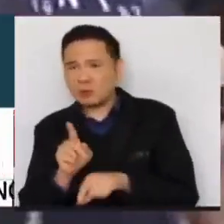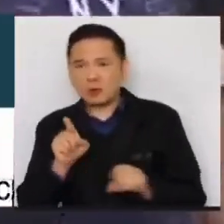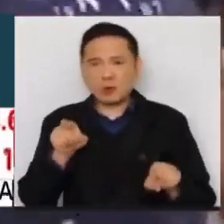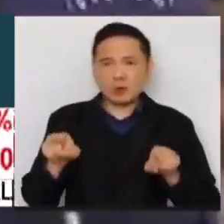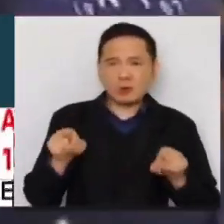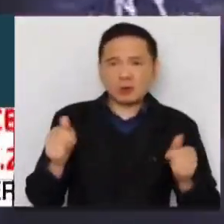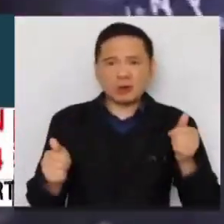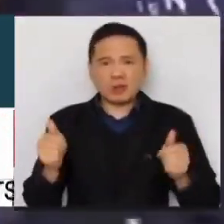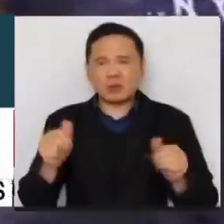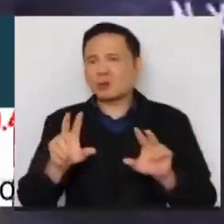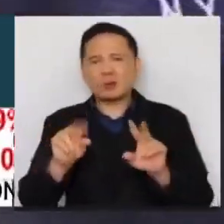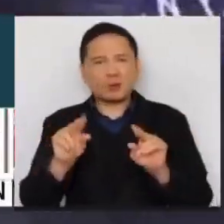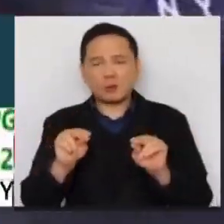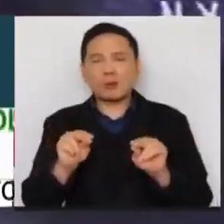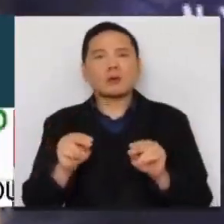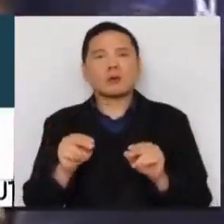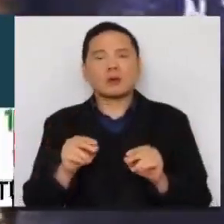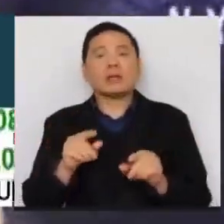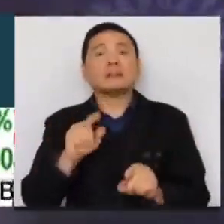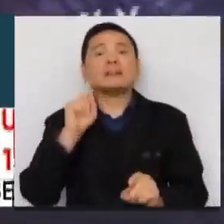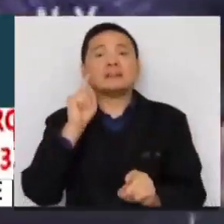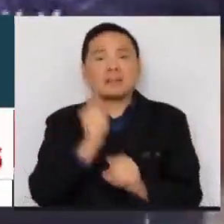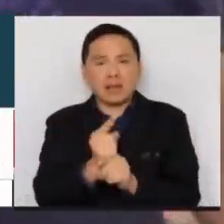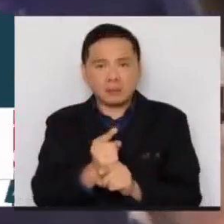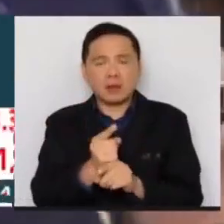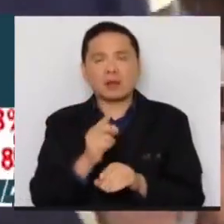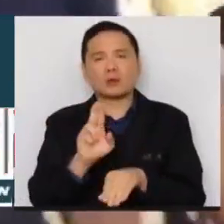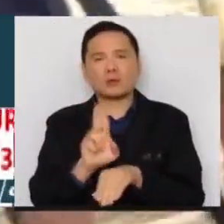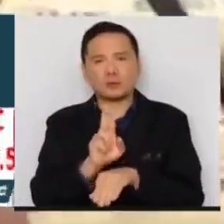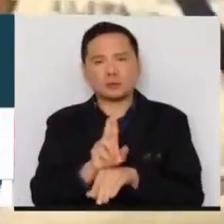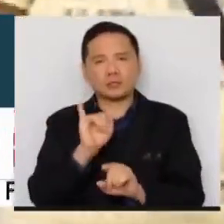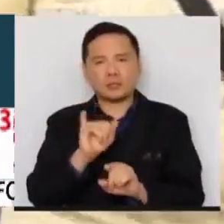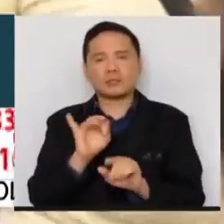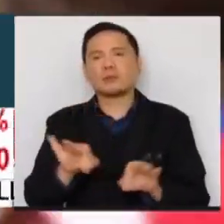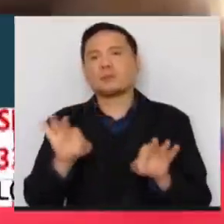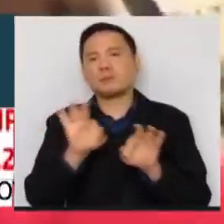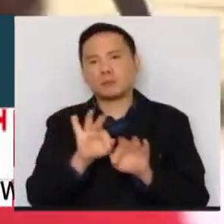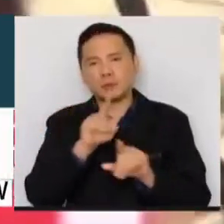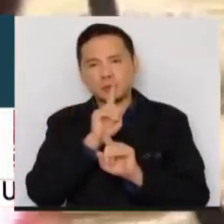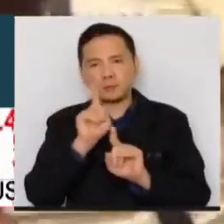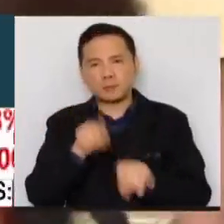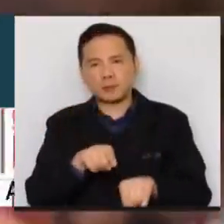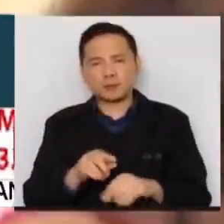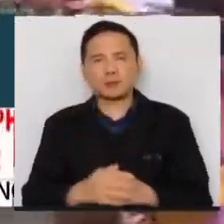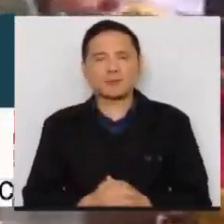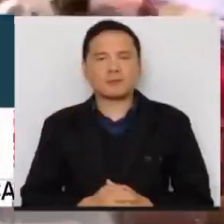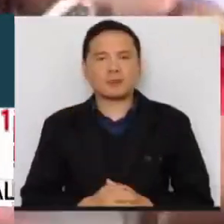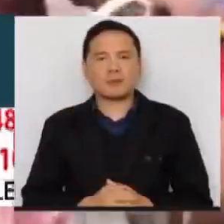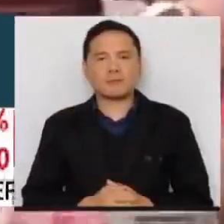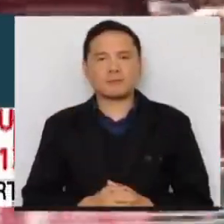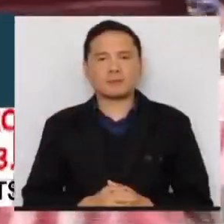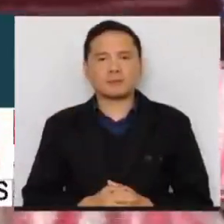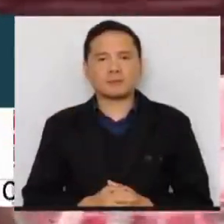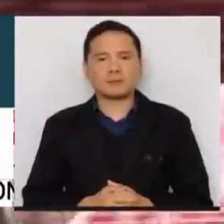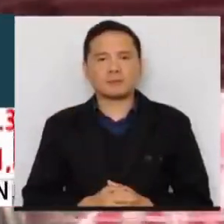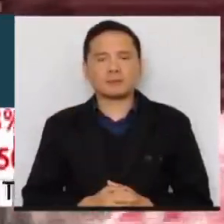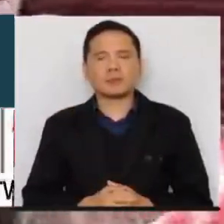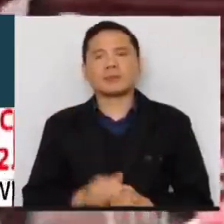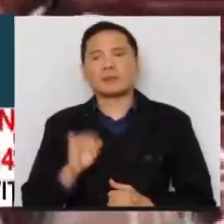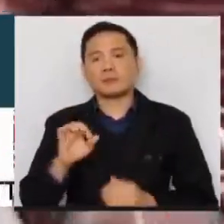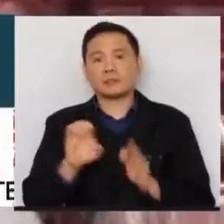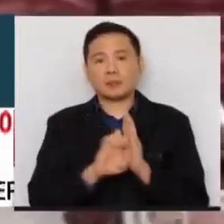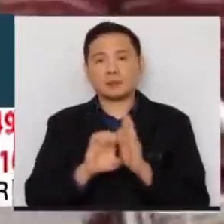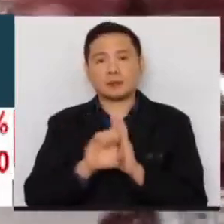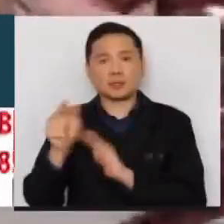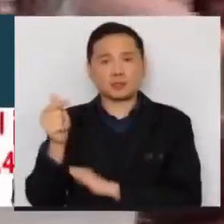yung paggastos o hindi ba tama yung paggastos. Pag yung kinita ng local government, let's put